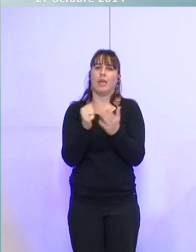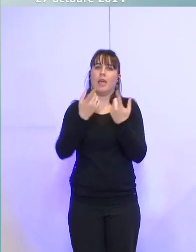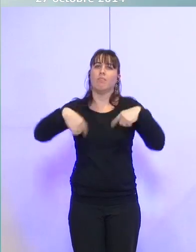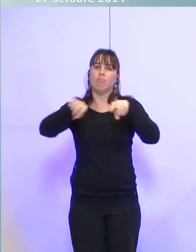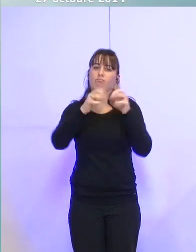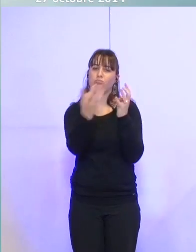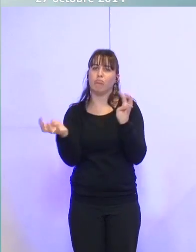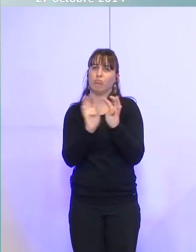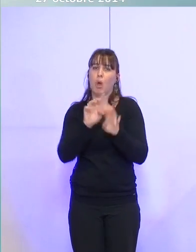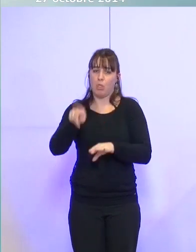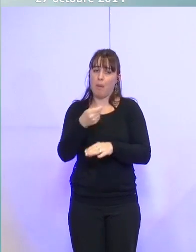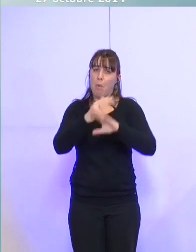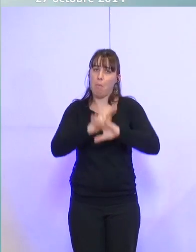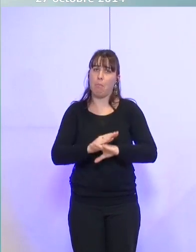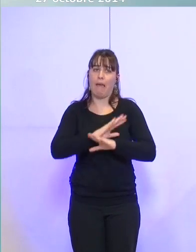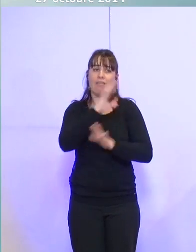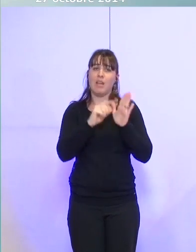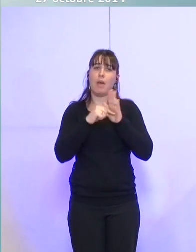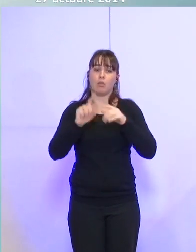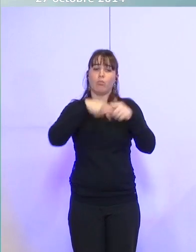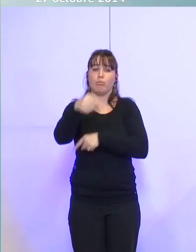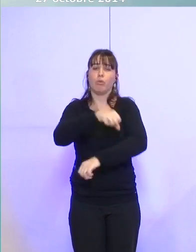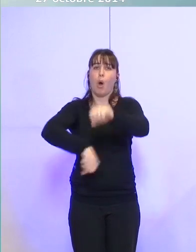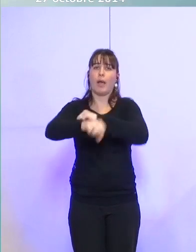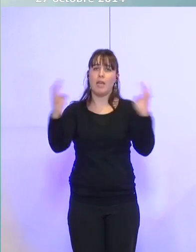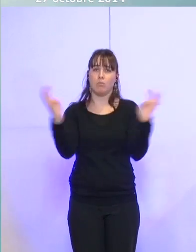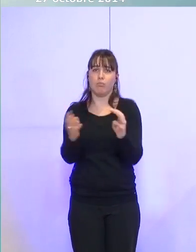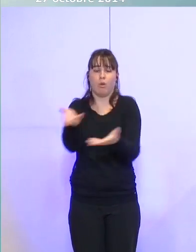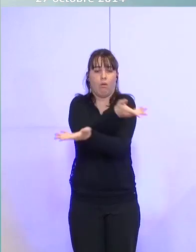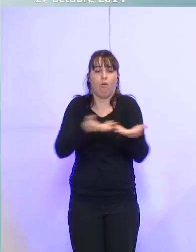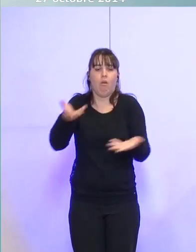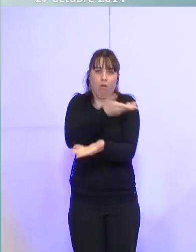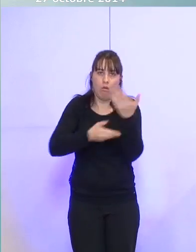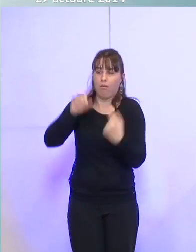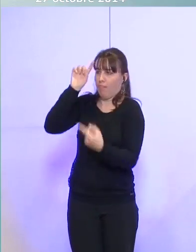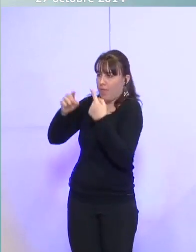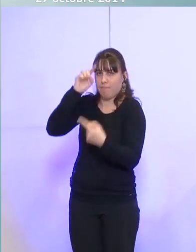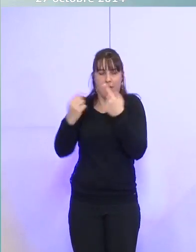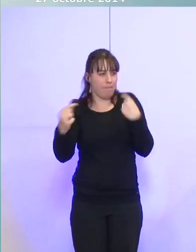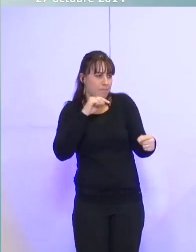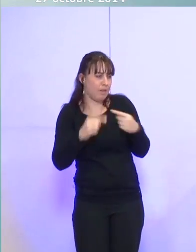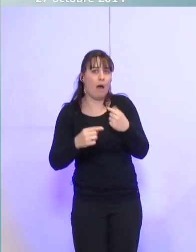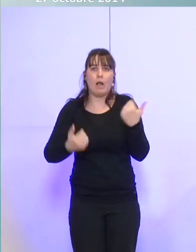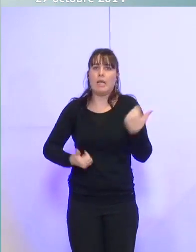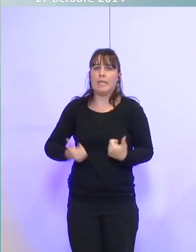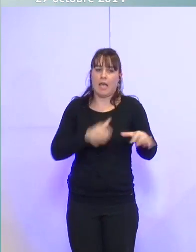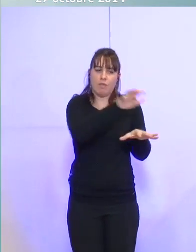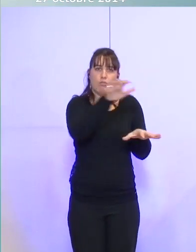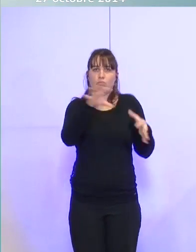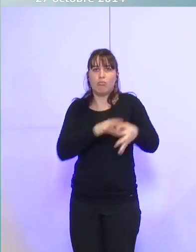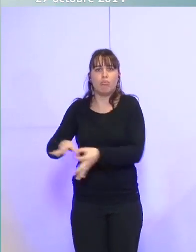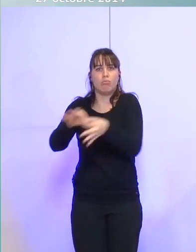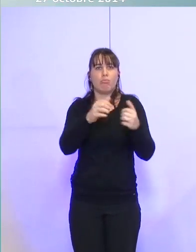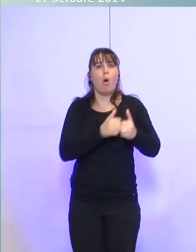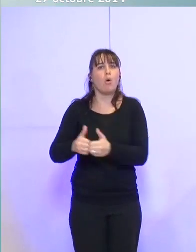prévu par la délibération et devra permettre d'avoir ces discussions entre nous avec les services et là aussi